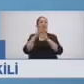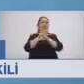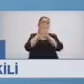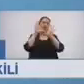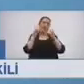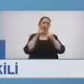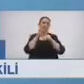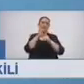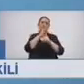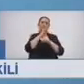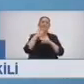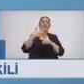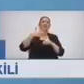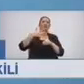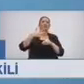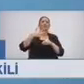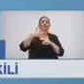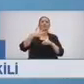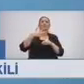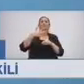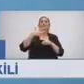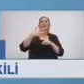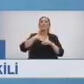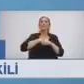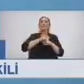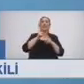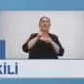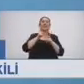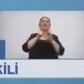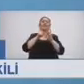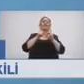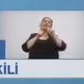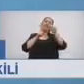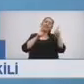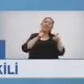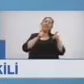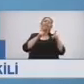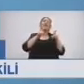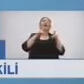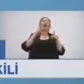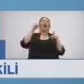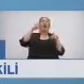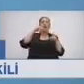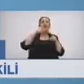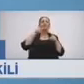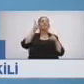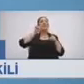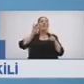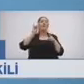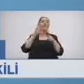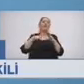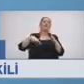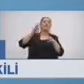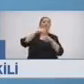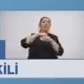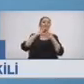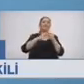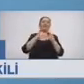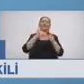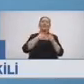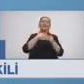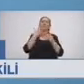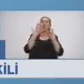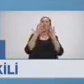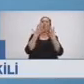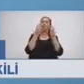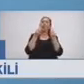malumu Cumhur İttifakı partileri, AK Parti ve Milliyetçi Hareket Partilerinden oluşuyor. Dolayısıyla biz çok güzel işler